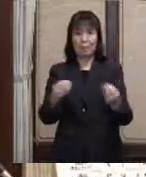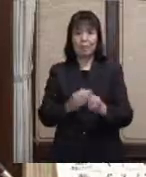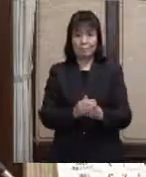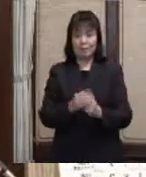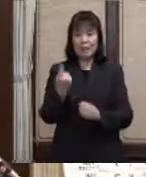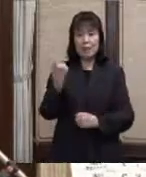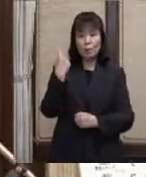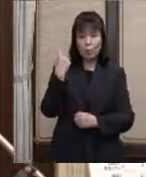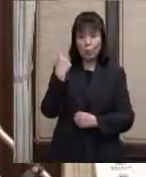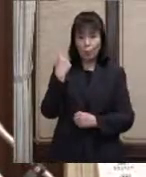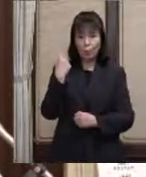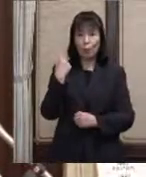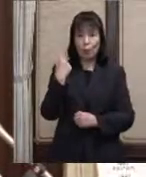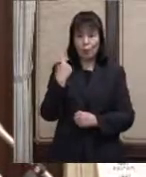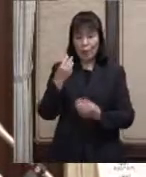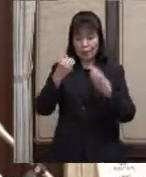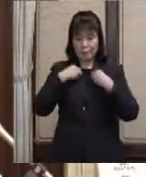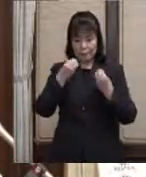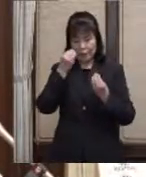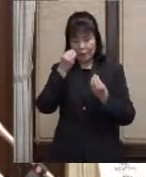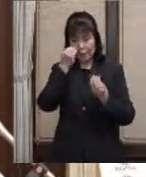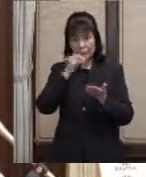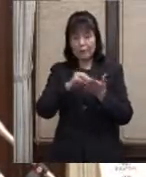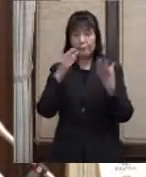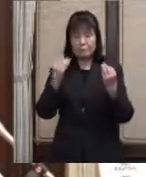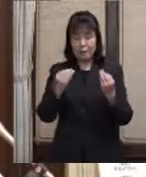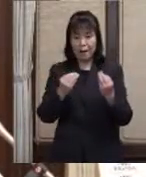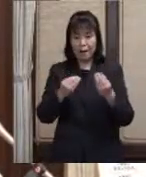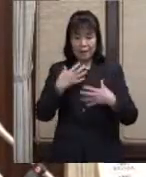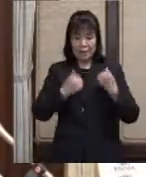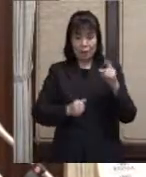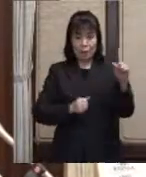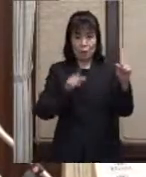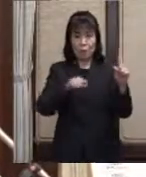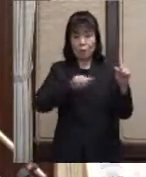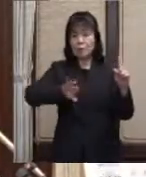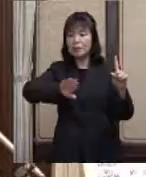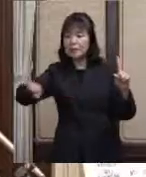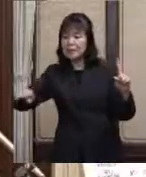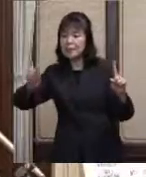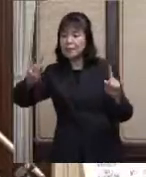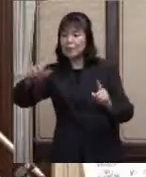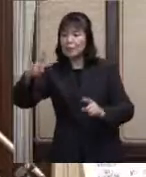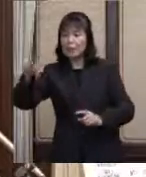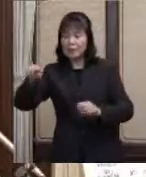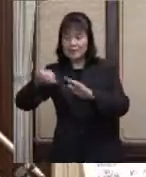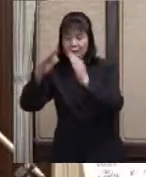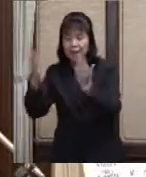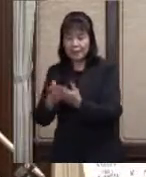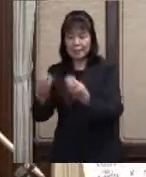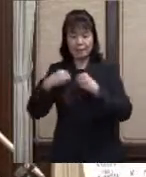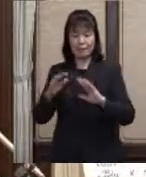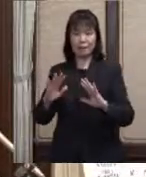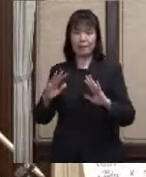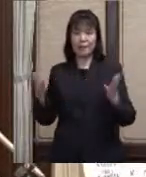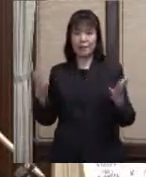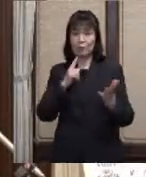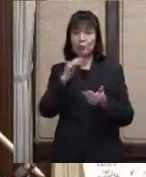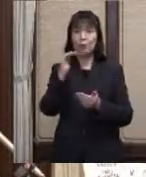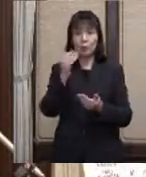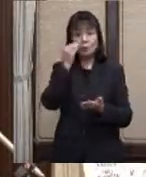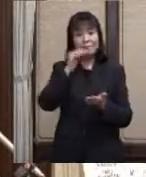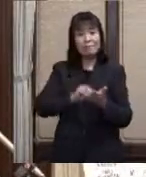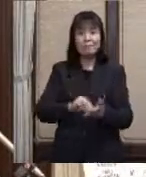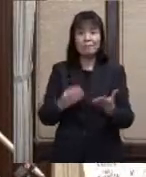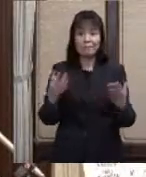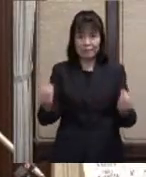一昨日感染を確認した生徒さん1名を除き、37人全員が感染していないことが確認